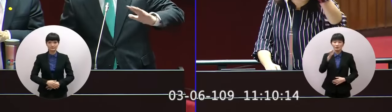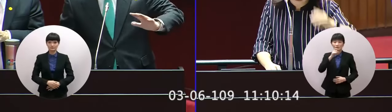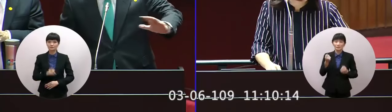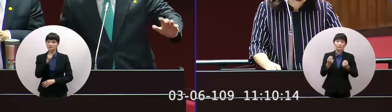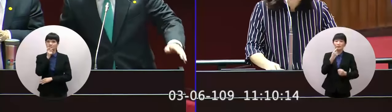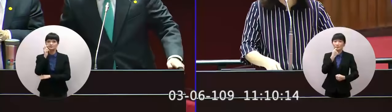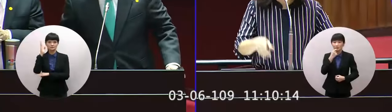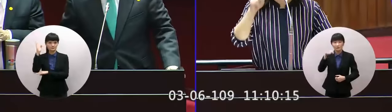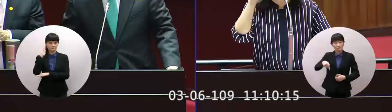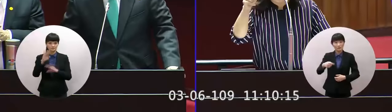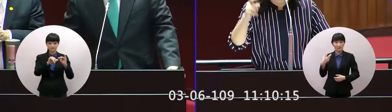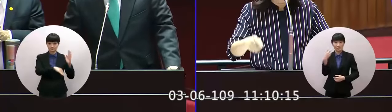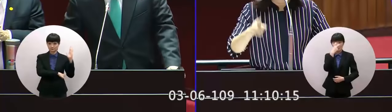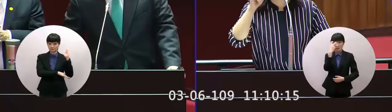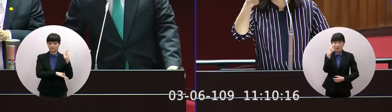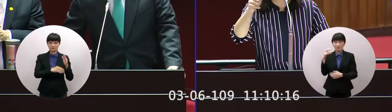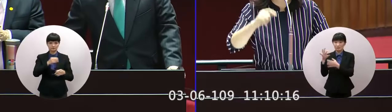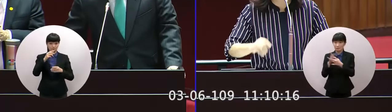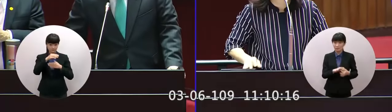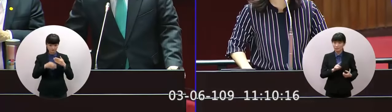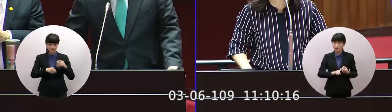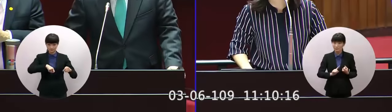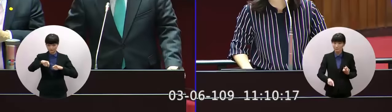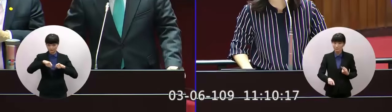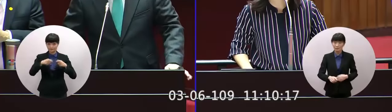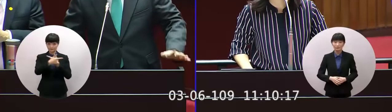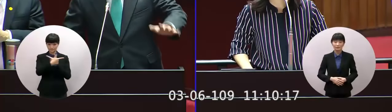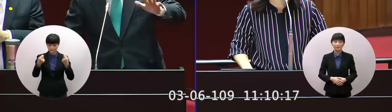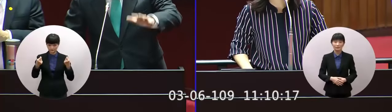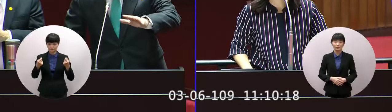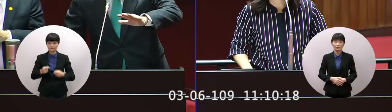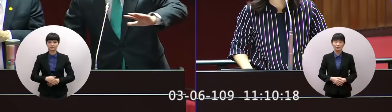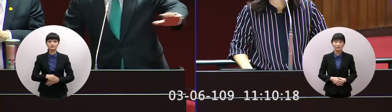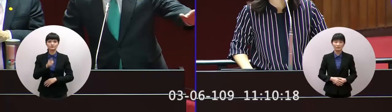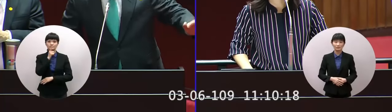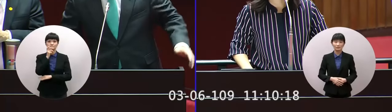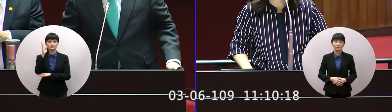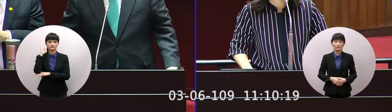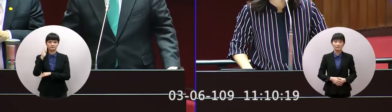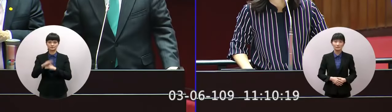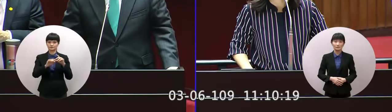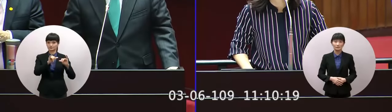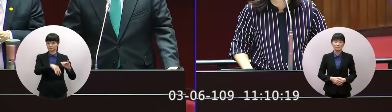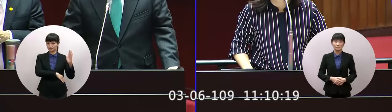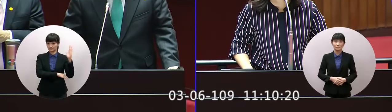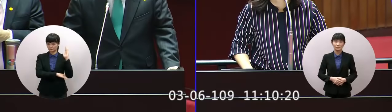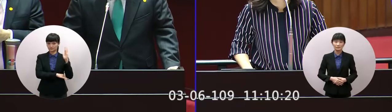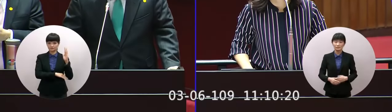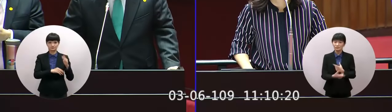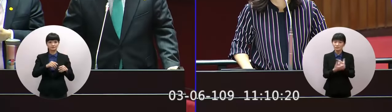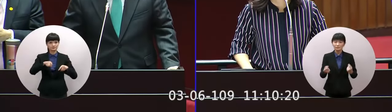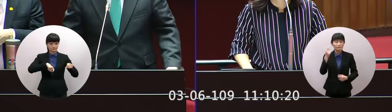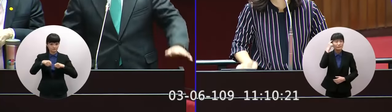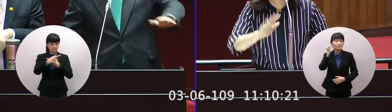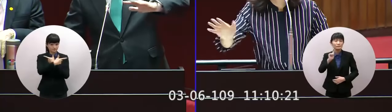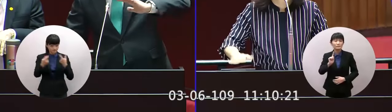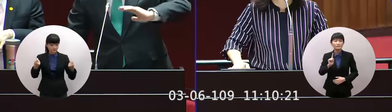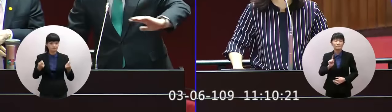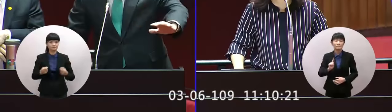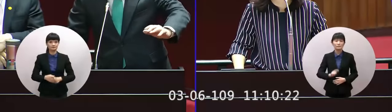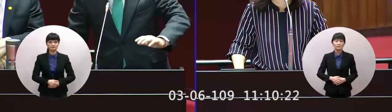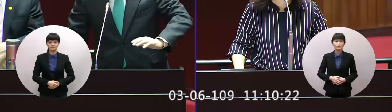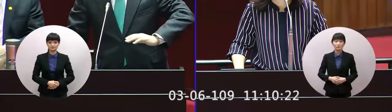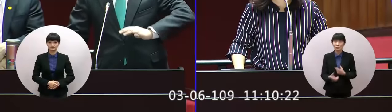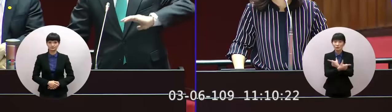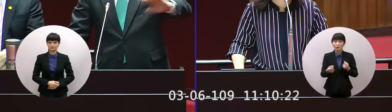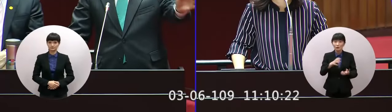中央地方的政策是一致的， 要继续。中央要继续进行。 中央地方的政策是一致的啦。 一致是什么意思嘛？ 对， 一致是都